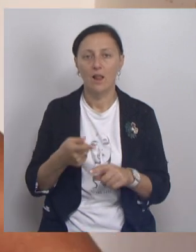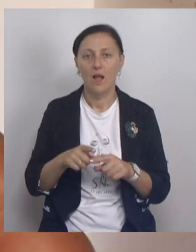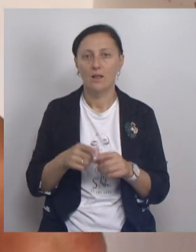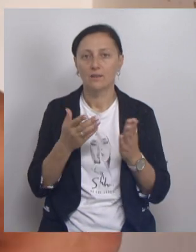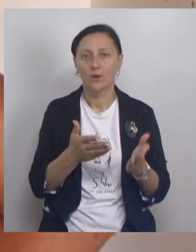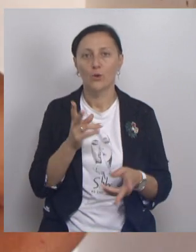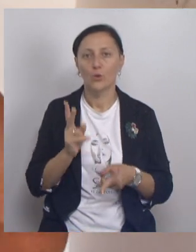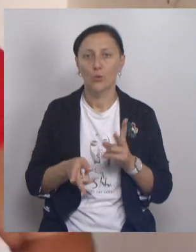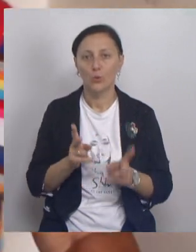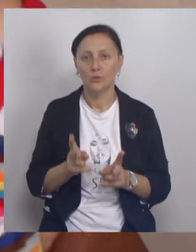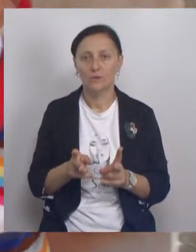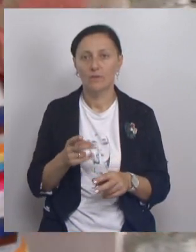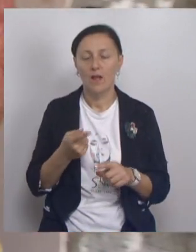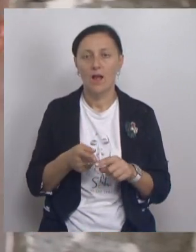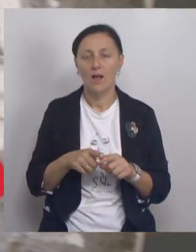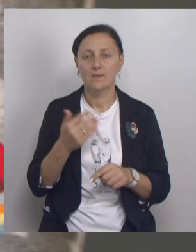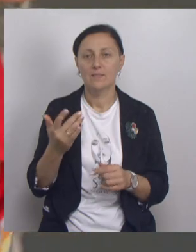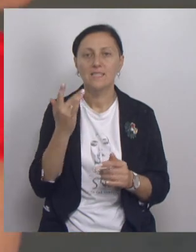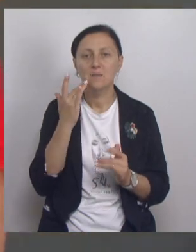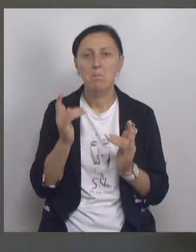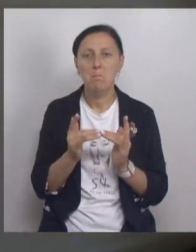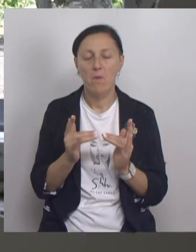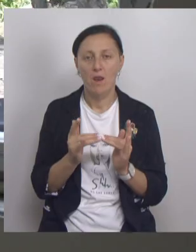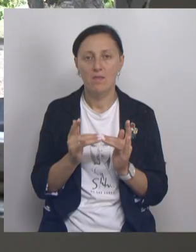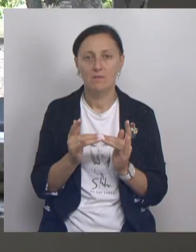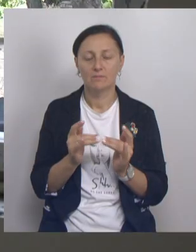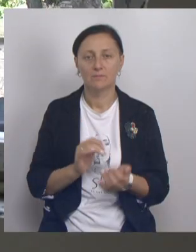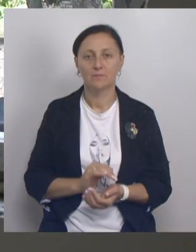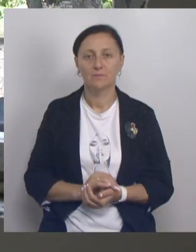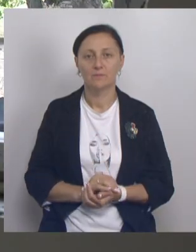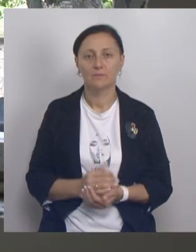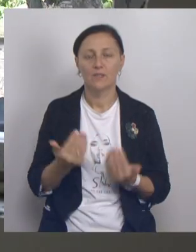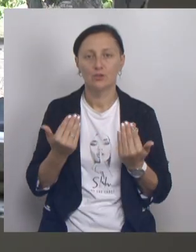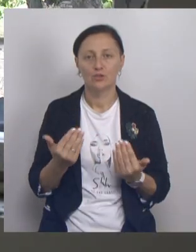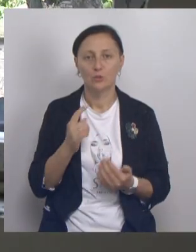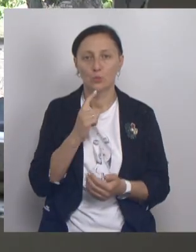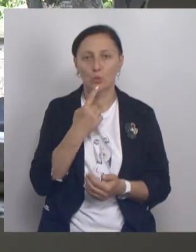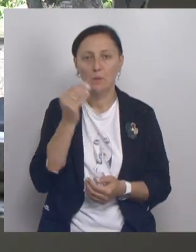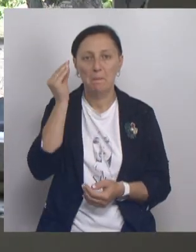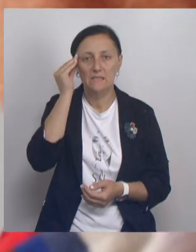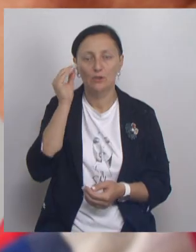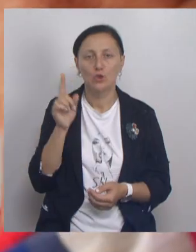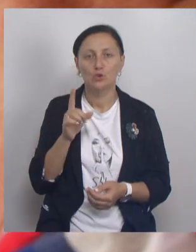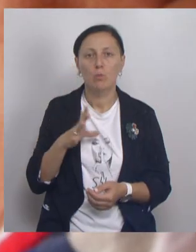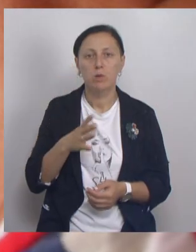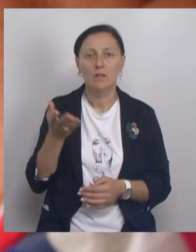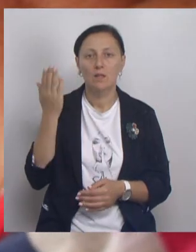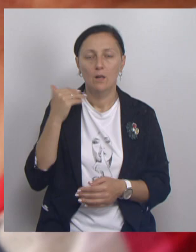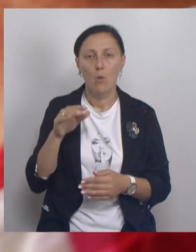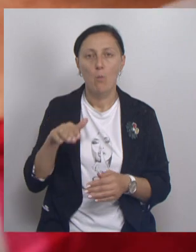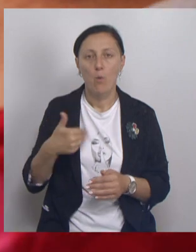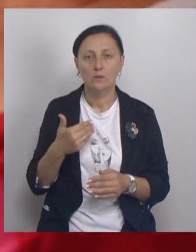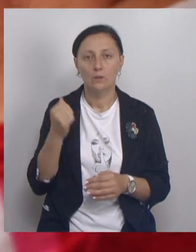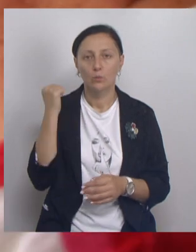кухня, это у нас спальня. Конечно, сейчас трудно представить, что было на этом месте сразу после